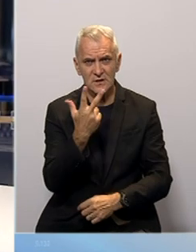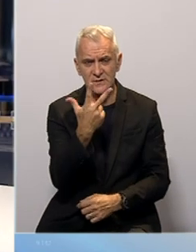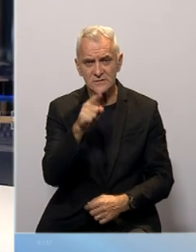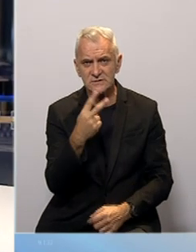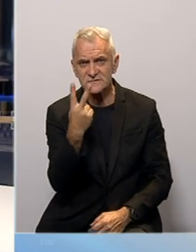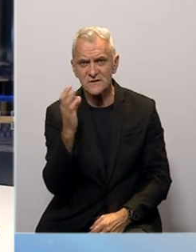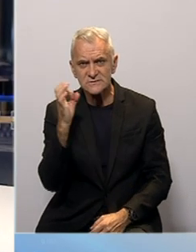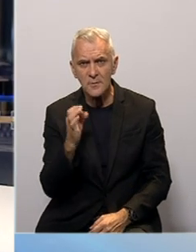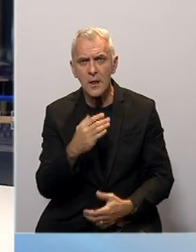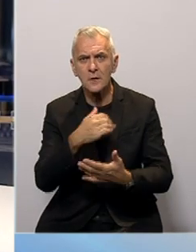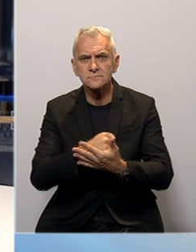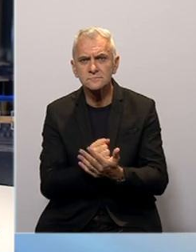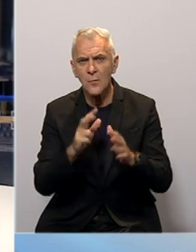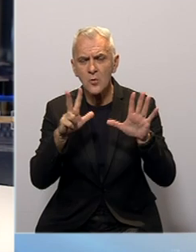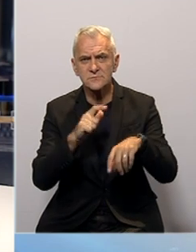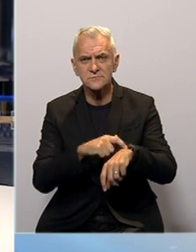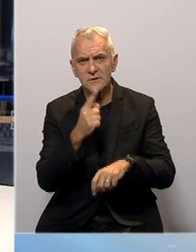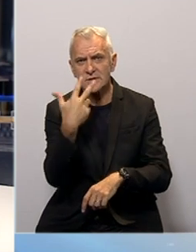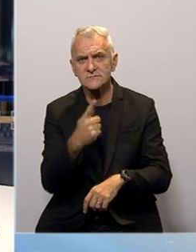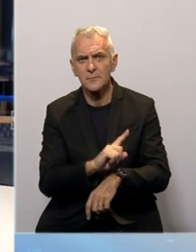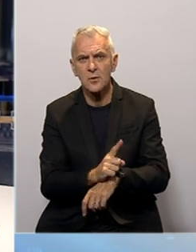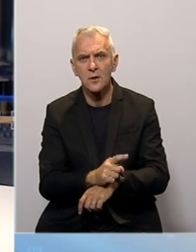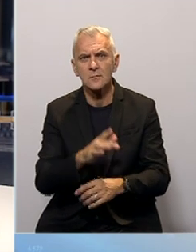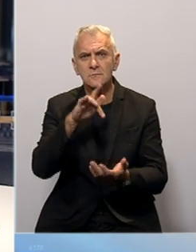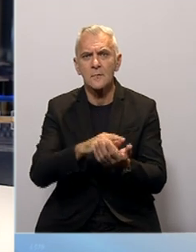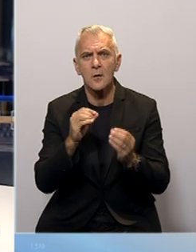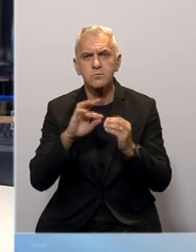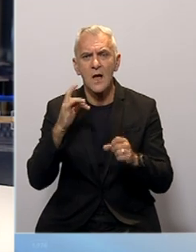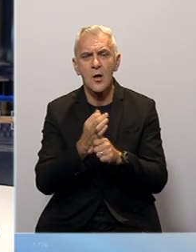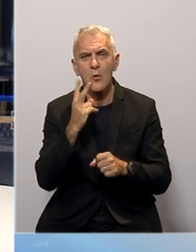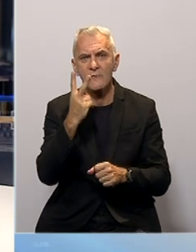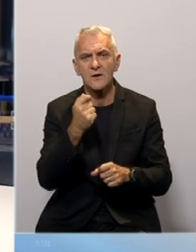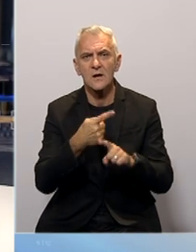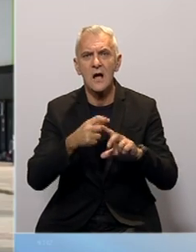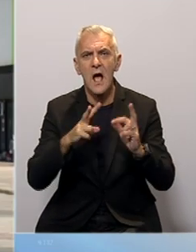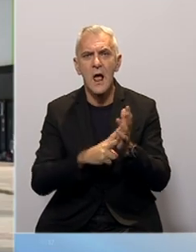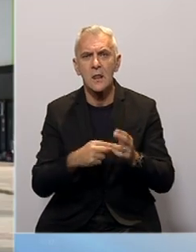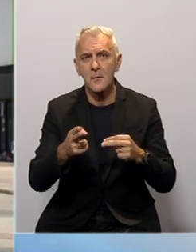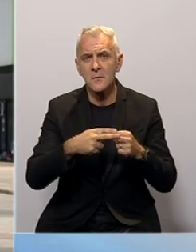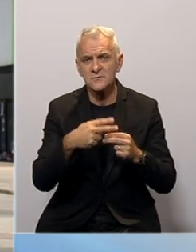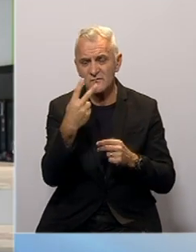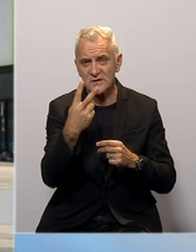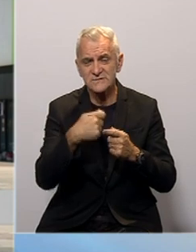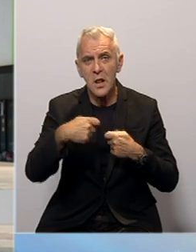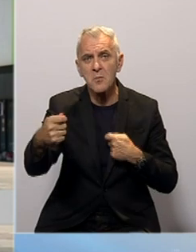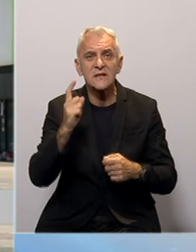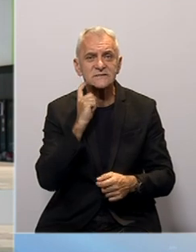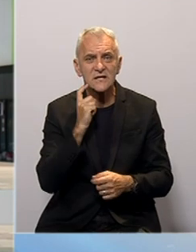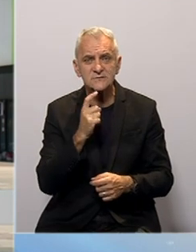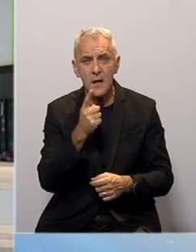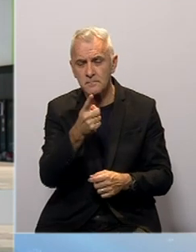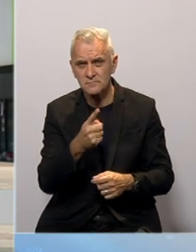3,2 stepena zabilježen je oko 8:30 na lokalitetu Begovog Hana, udaljenog 20 km od Zenice.